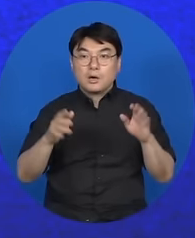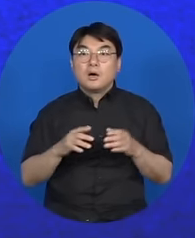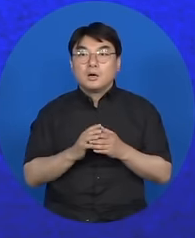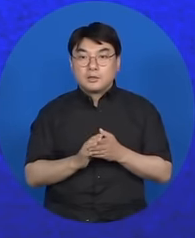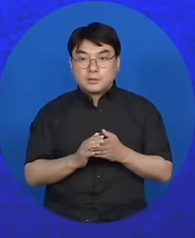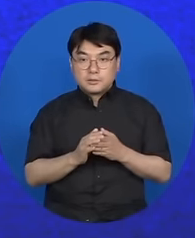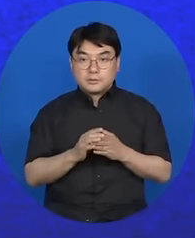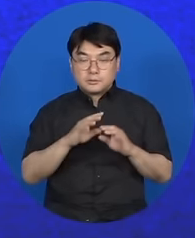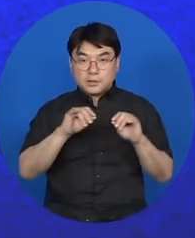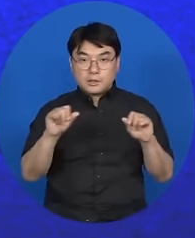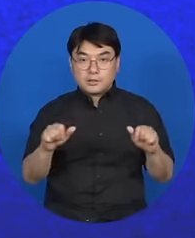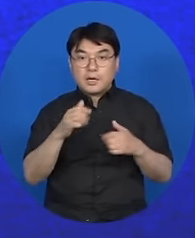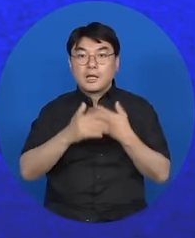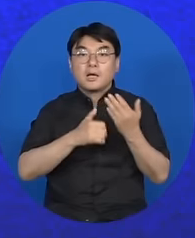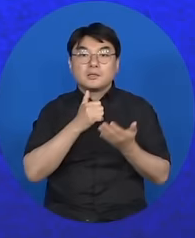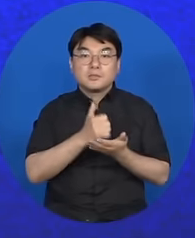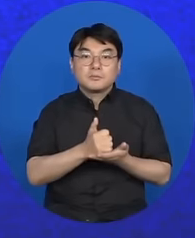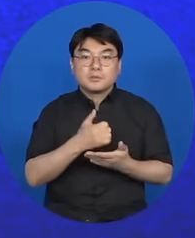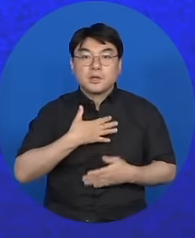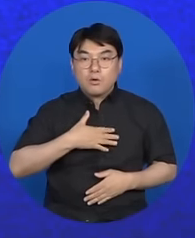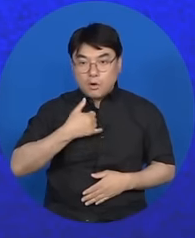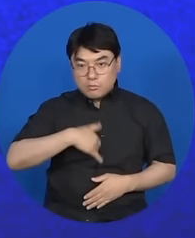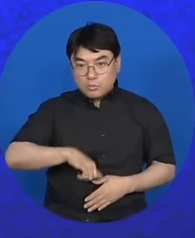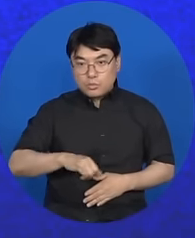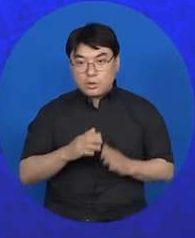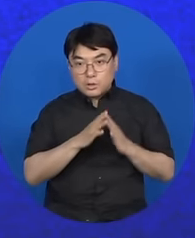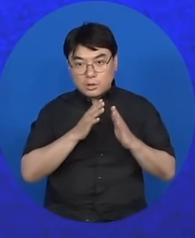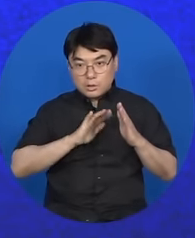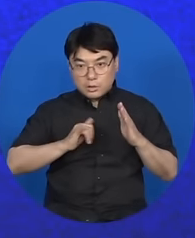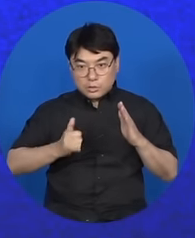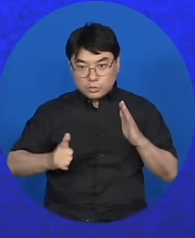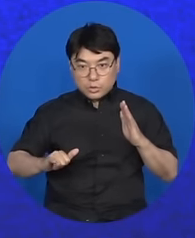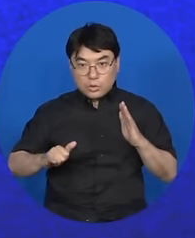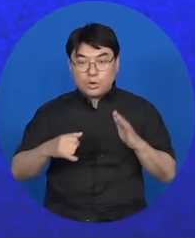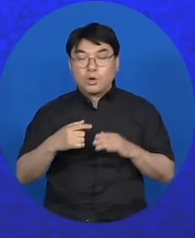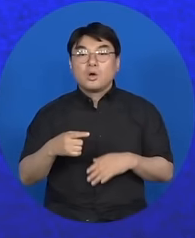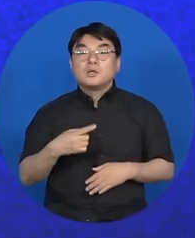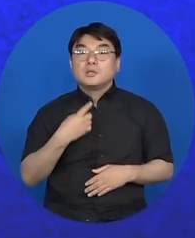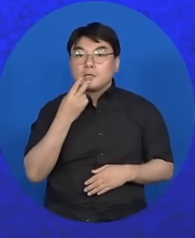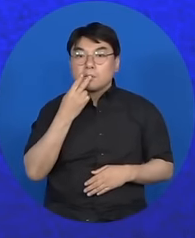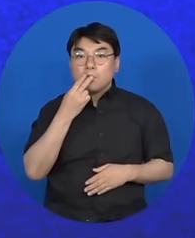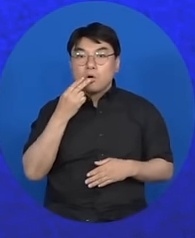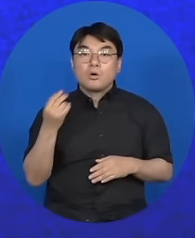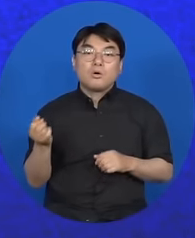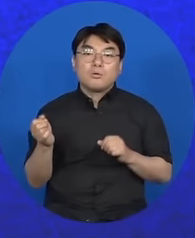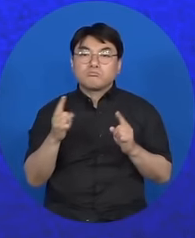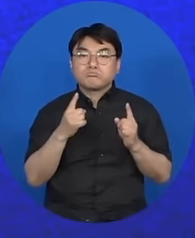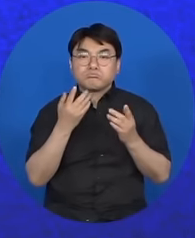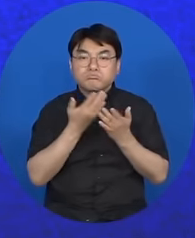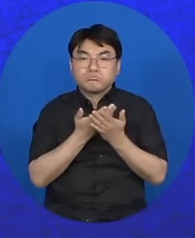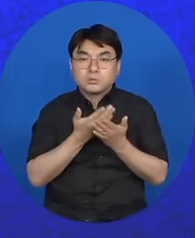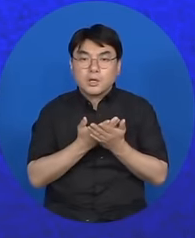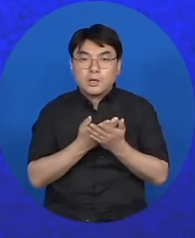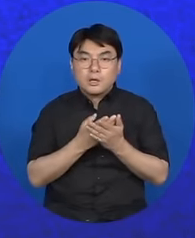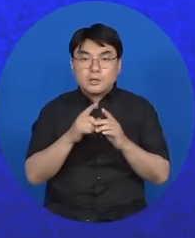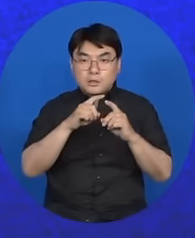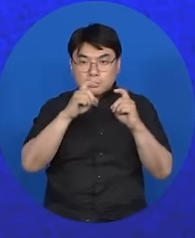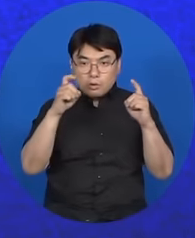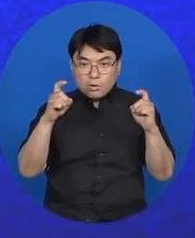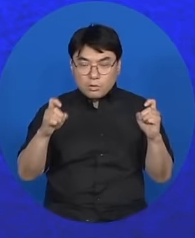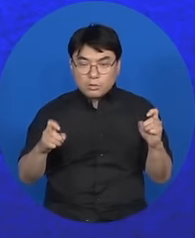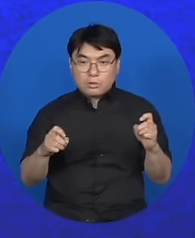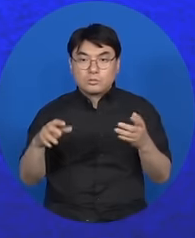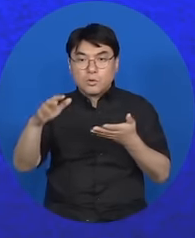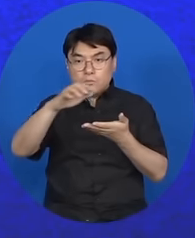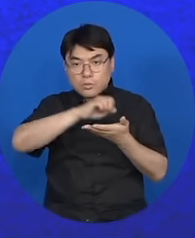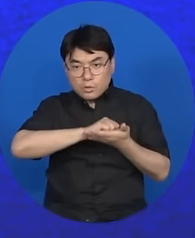하나님이시라라고 하면서 나와 부모와 가족의 목숨을 살려주라는 거예요. 나중에 너희들이 와서 이 성을 점령할 때 이미